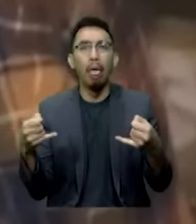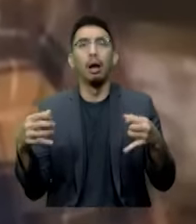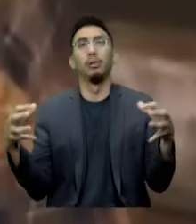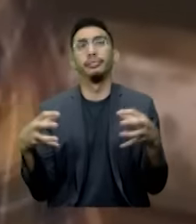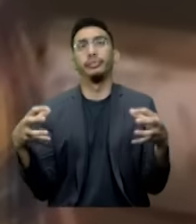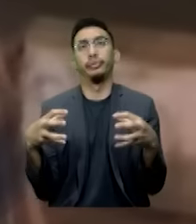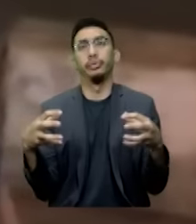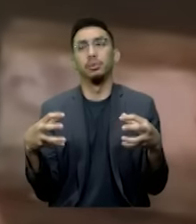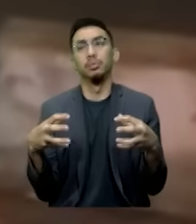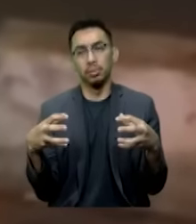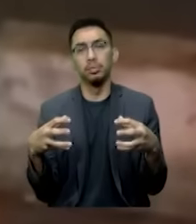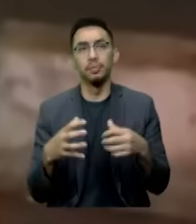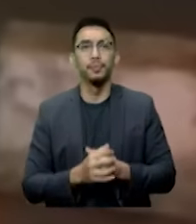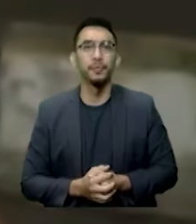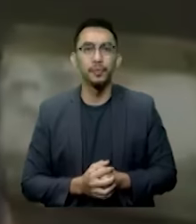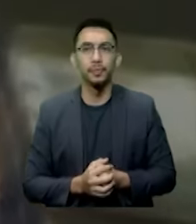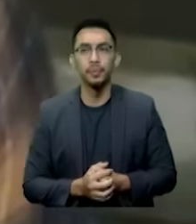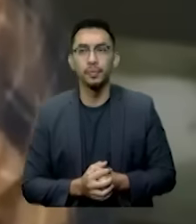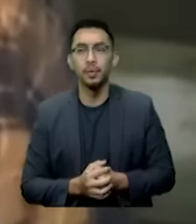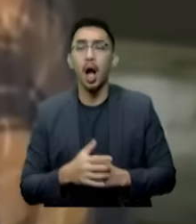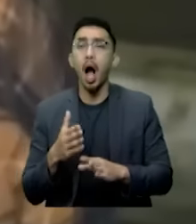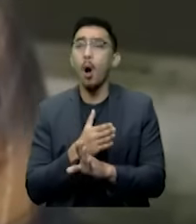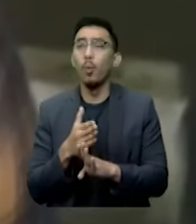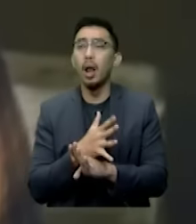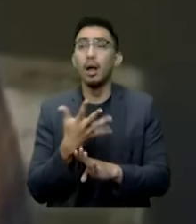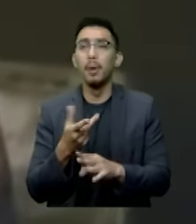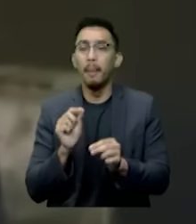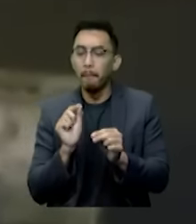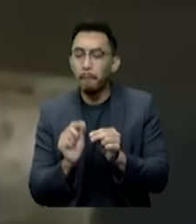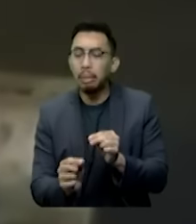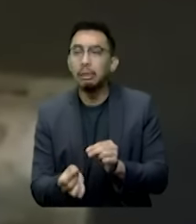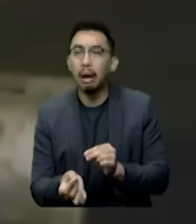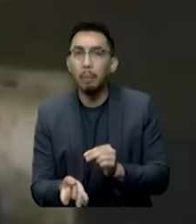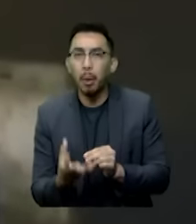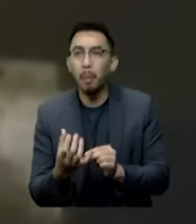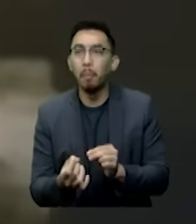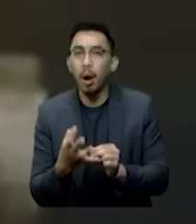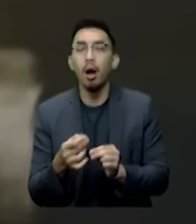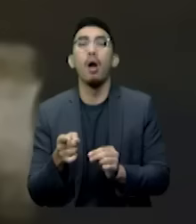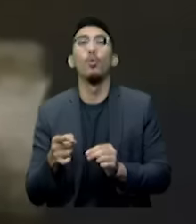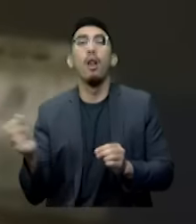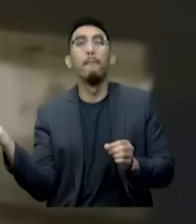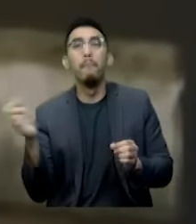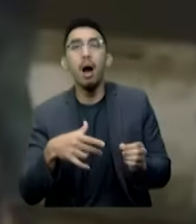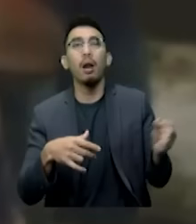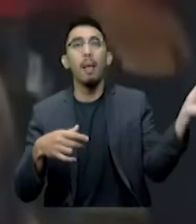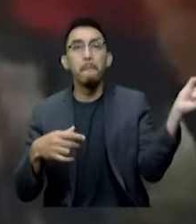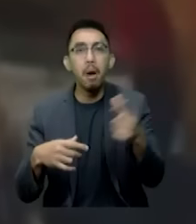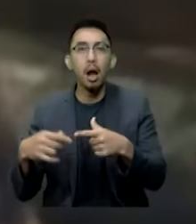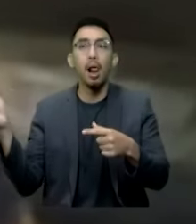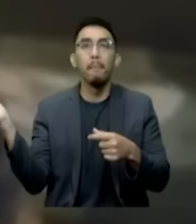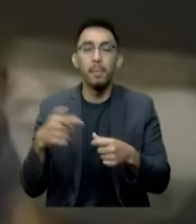Tawuran? Ini diserang dulu pakai petasan. Diserang pakai petasan? Iya. Warga mana yang diserang pakai petasan? Ini warga bawah sih di